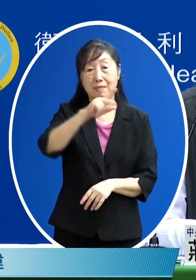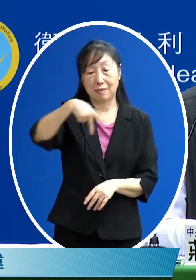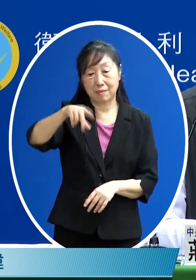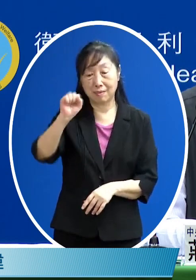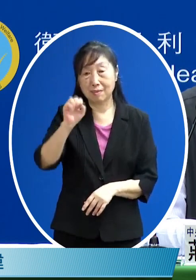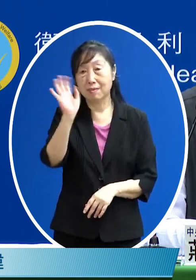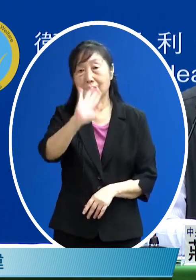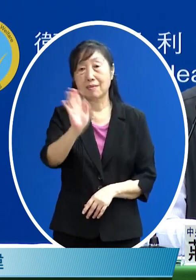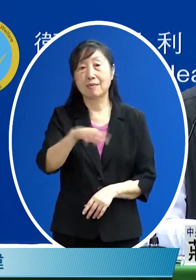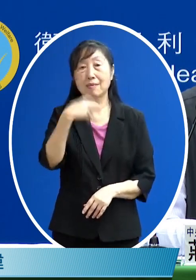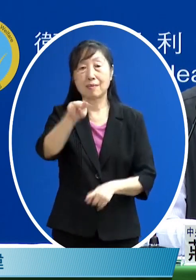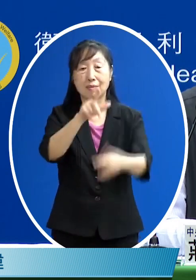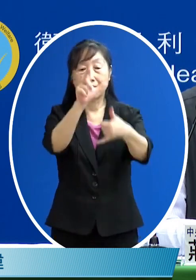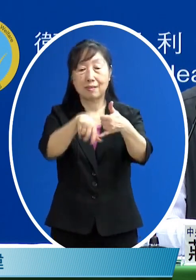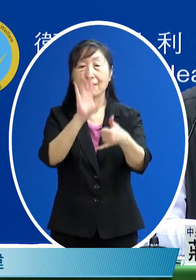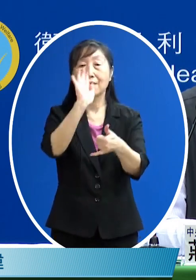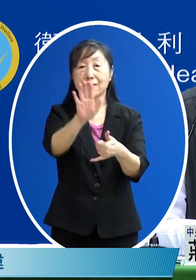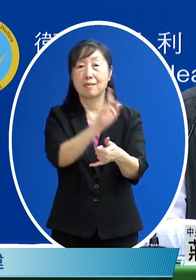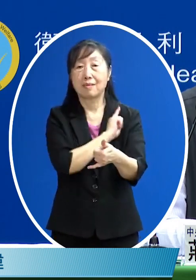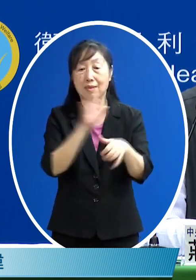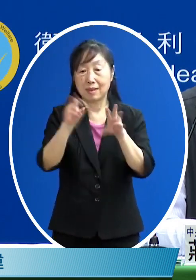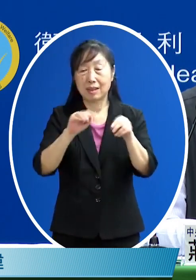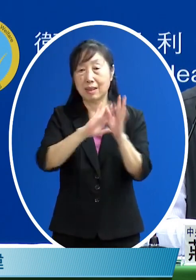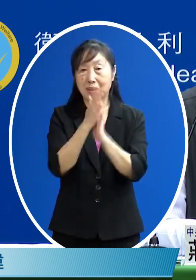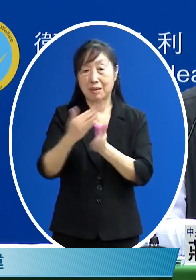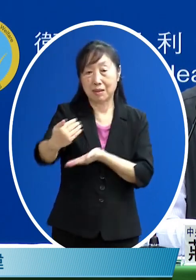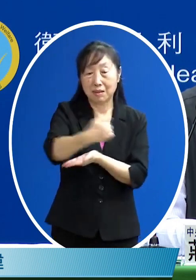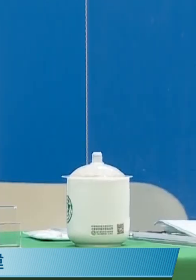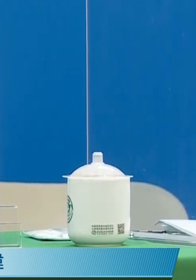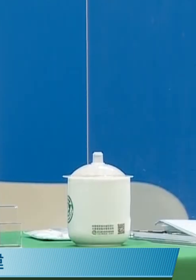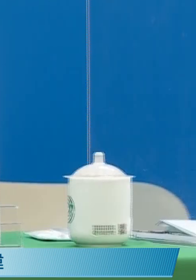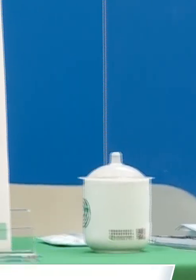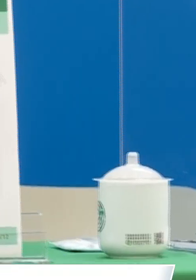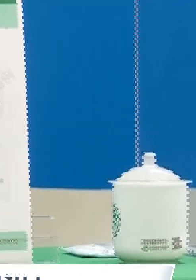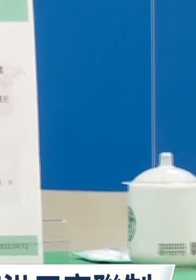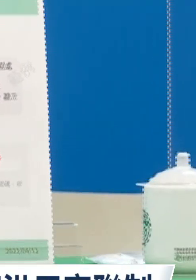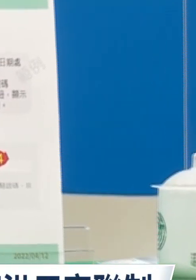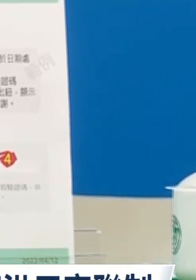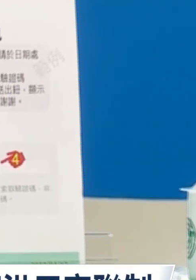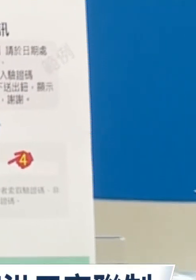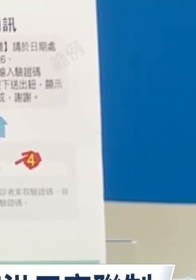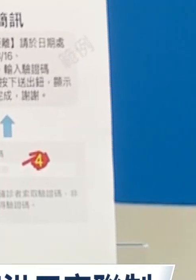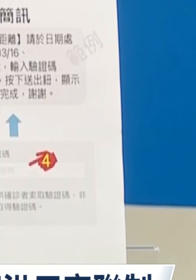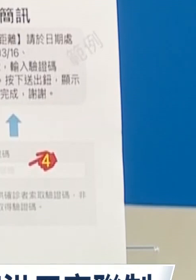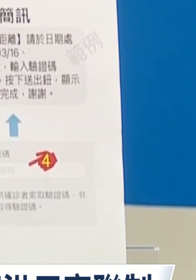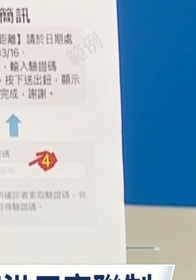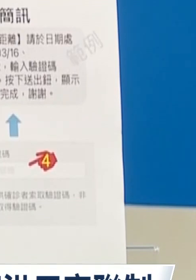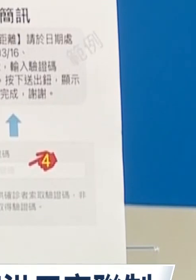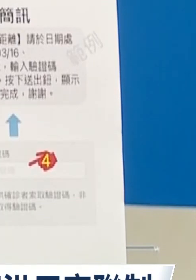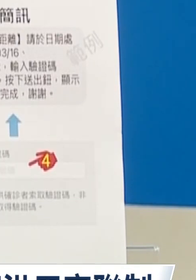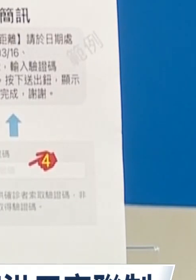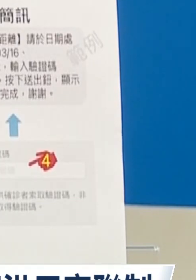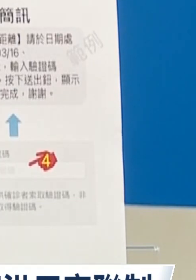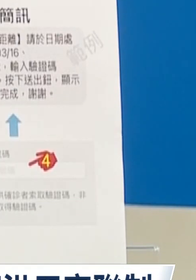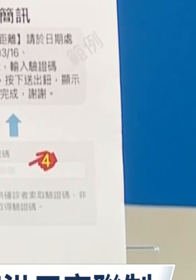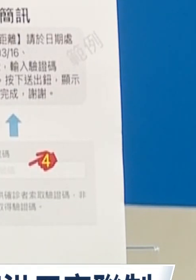会收集个人的资料，也不会自动上传。 台湾社交距离 APP 到目前为止累